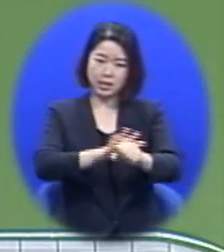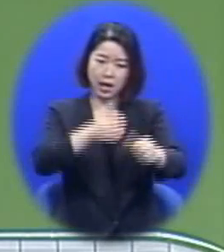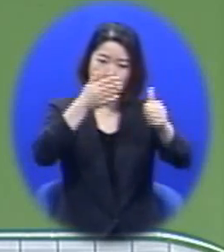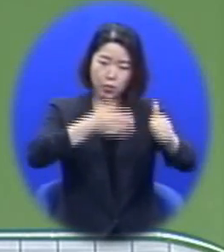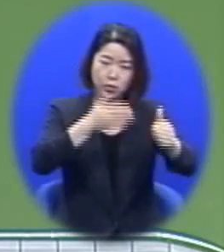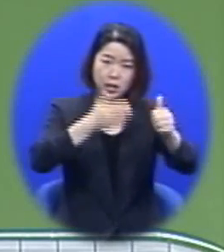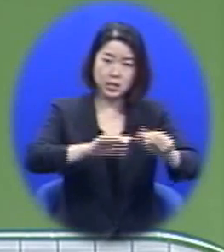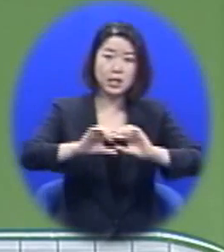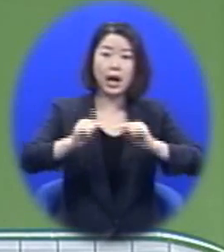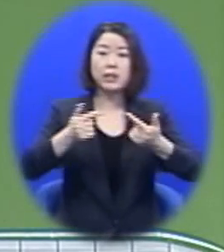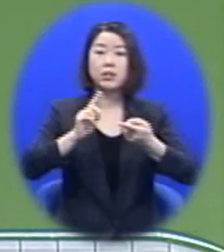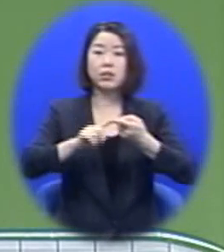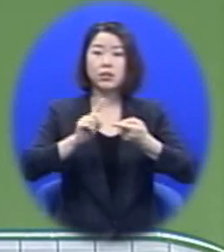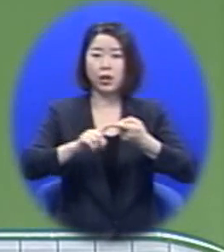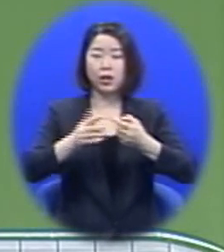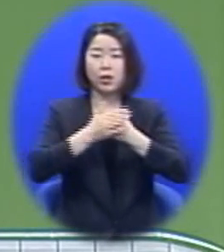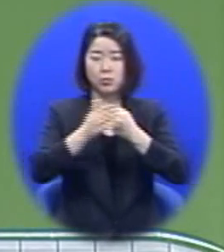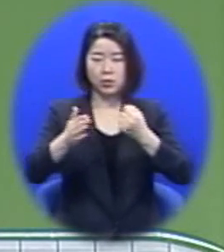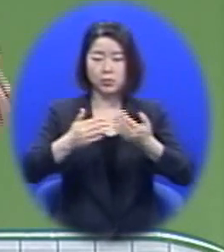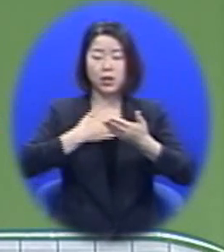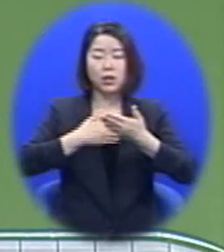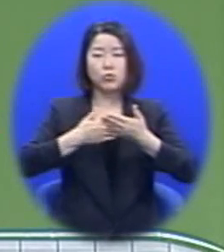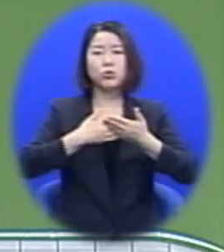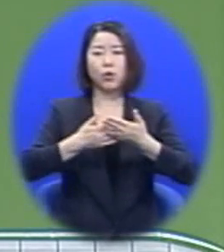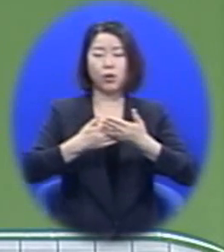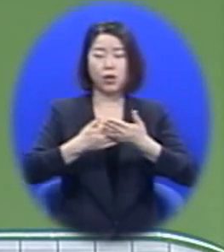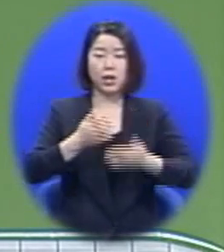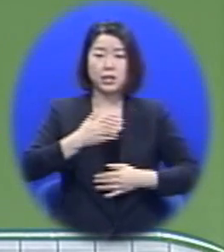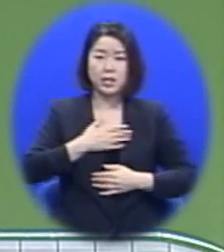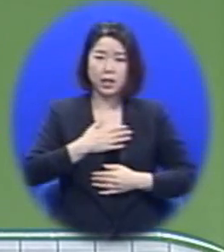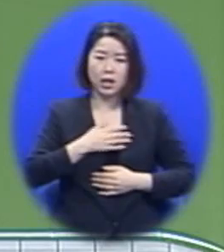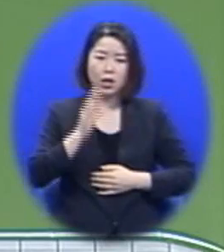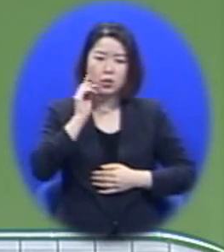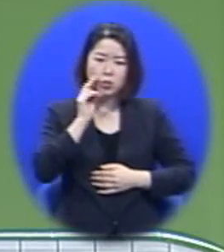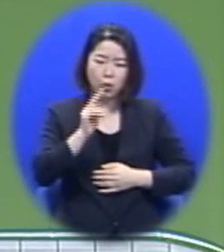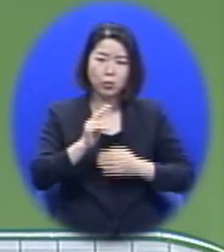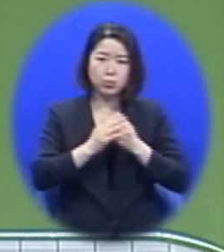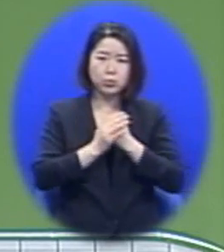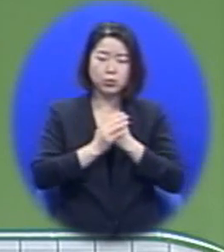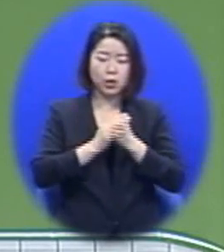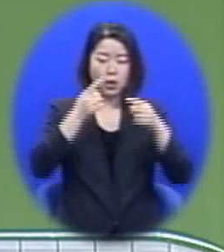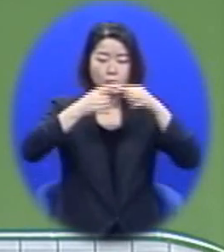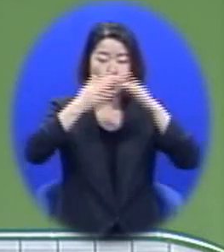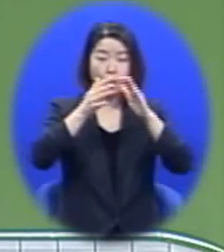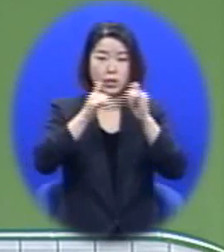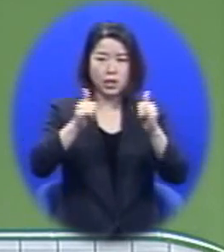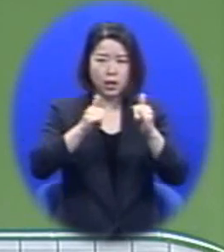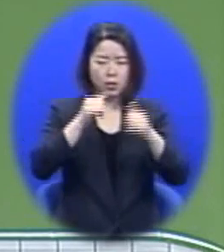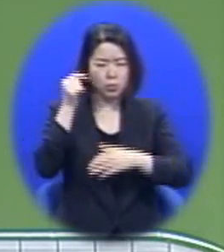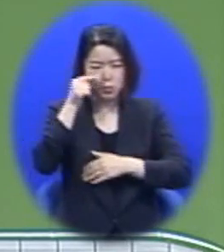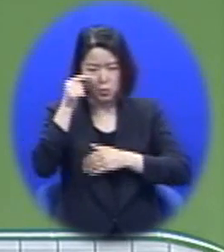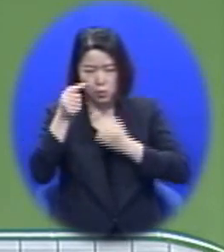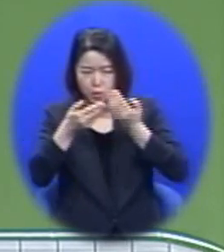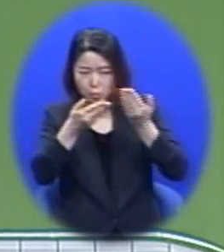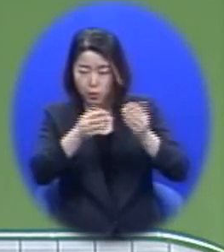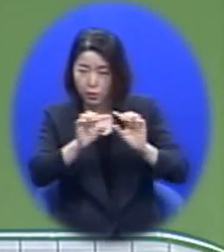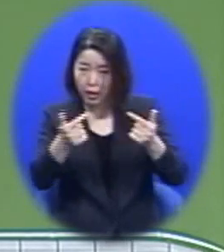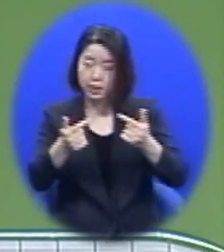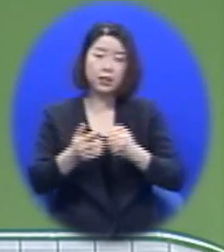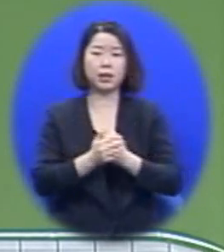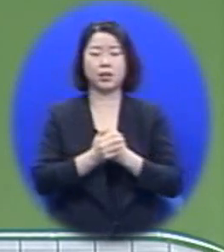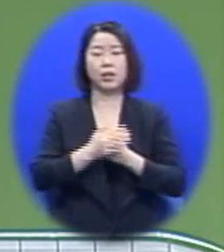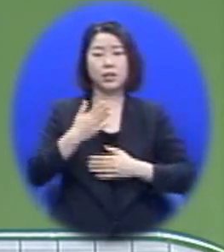때문에 두려워요. 제가 너무 교인들의 눈치를 보는 거 아닌가? 너무 여러분들의 눈치를